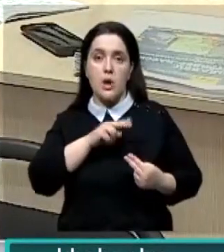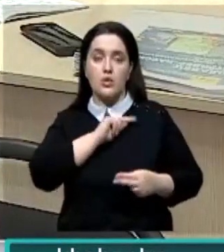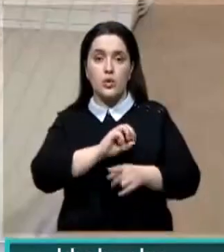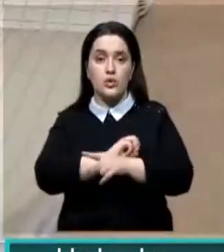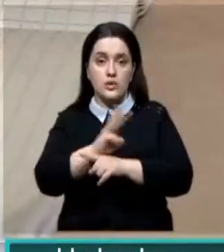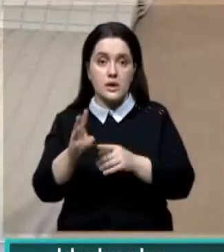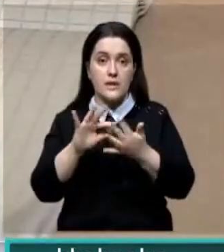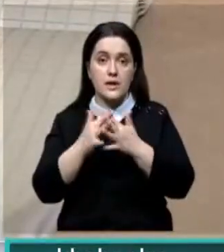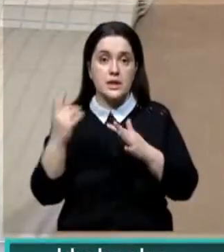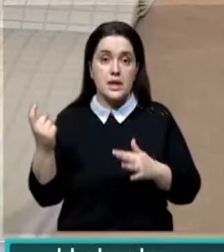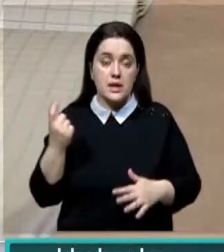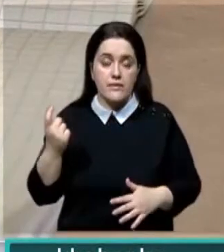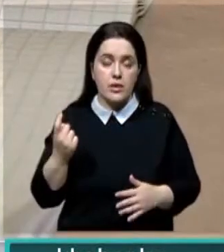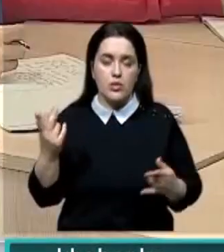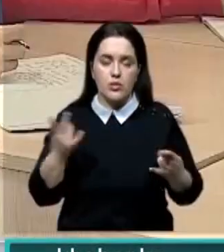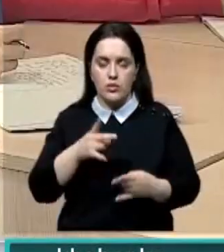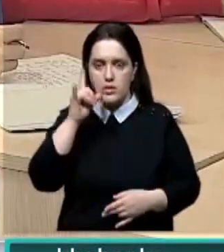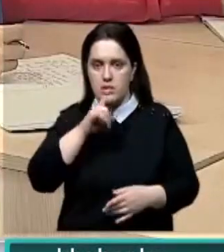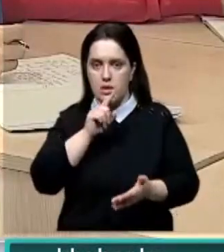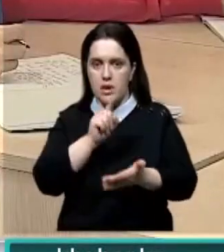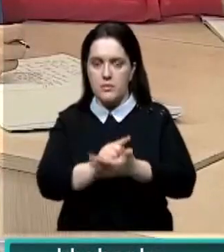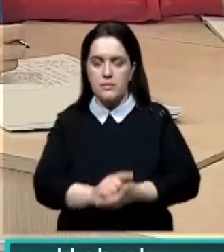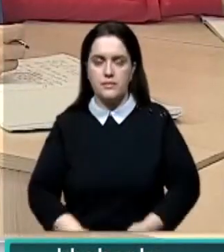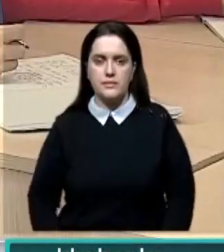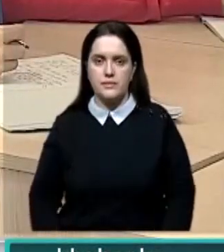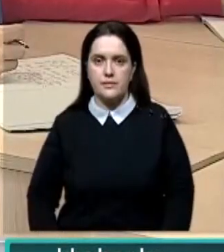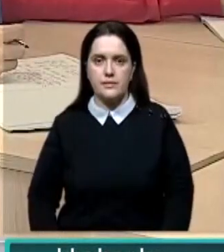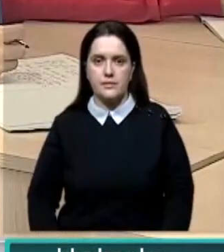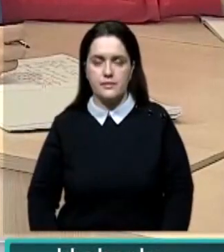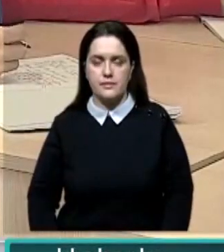– трудоустройство в сельскохозяйственной отрасли страны.